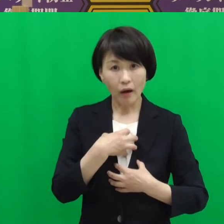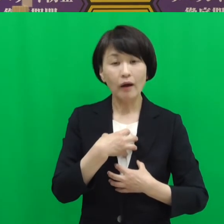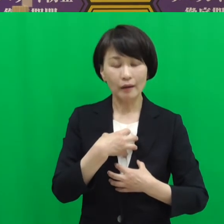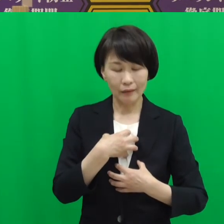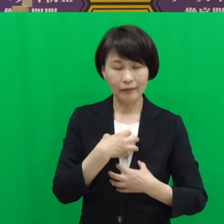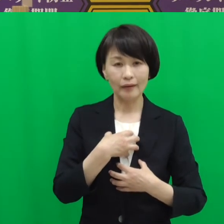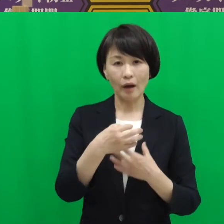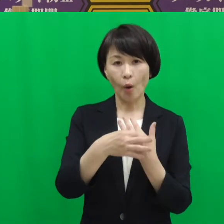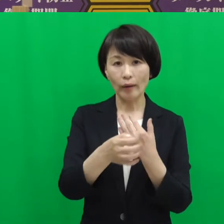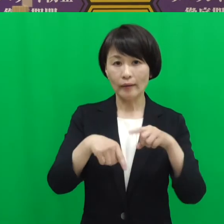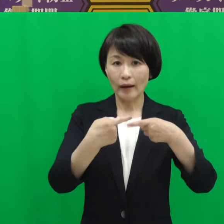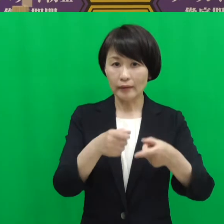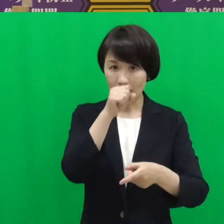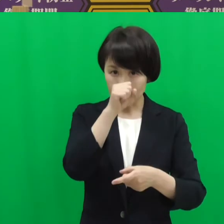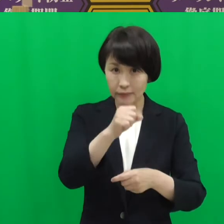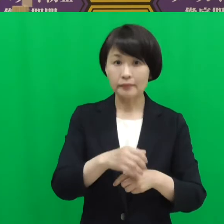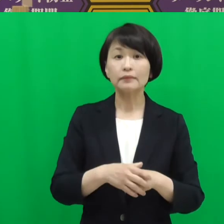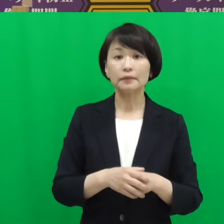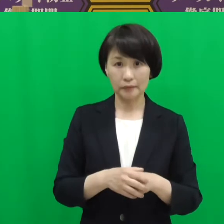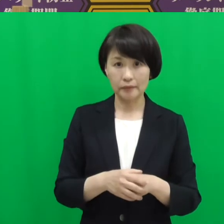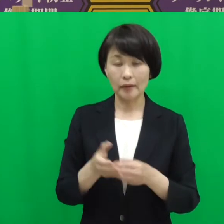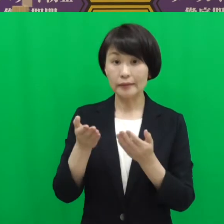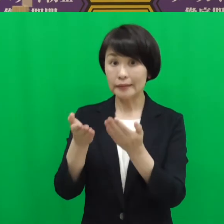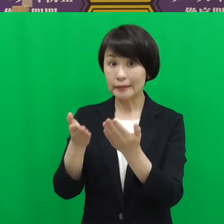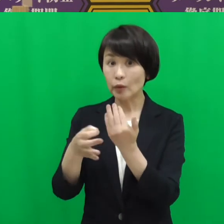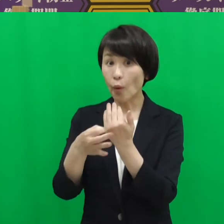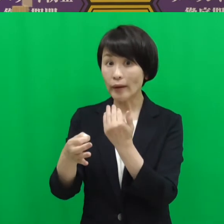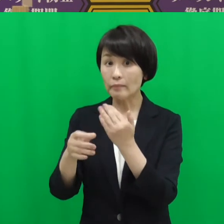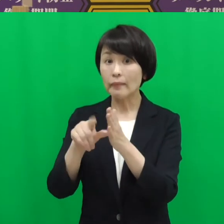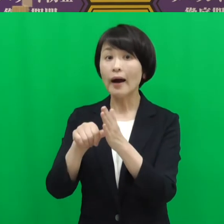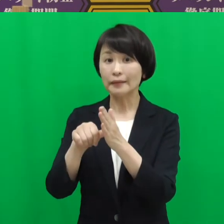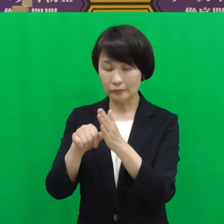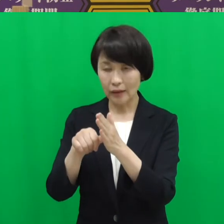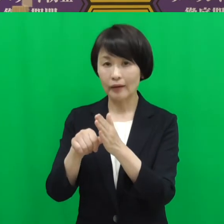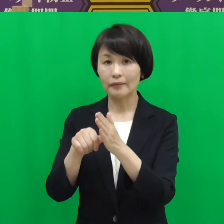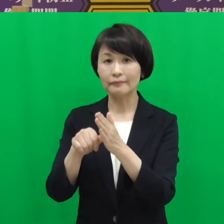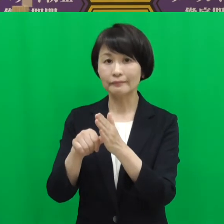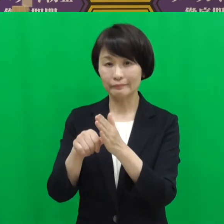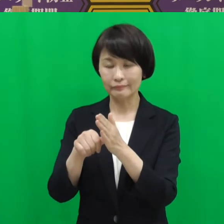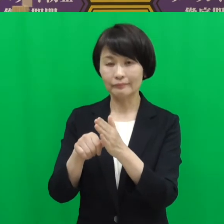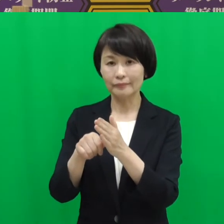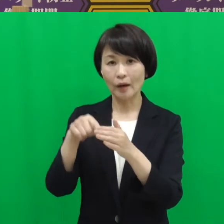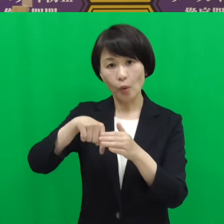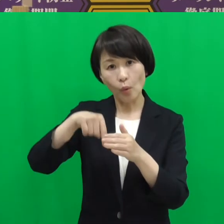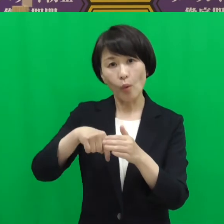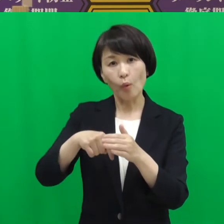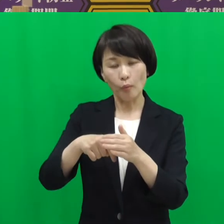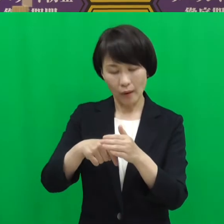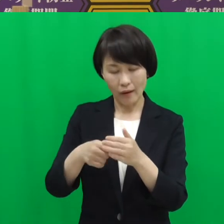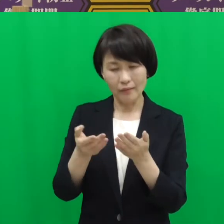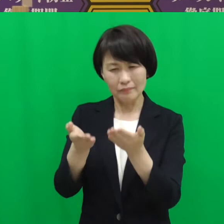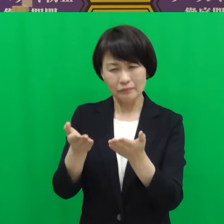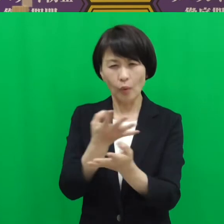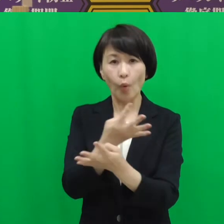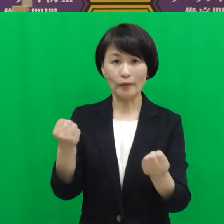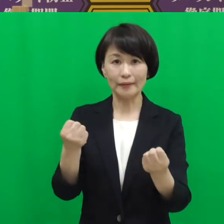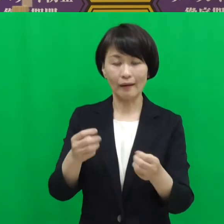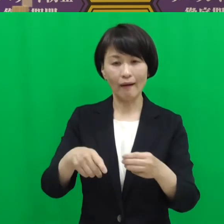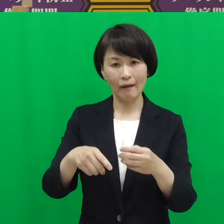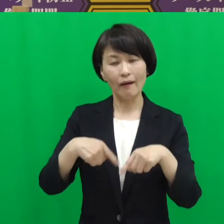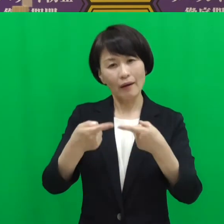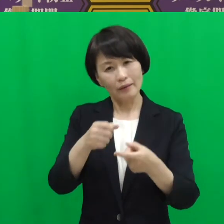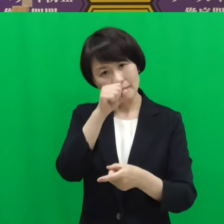思いますし、地震は宮城県どこに住んでいても、ありますので、地震保険はできるだけ加入された方がいいというふうに思います。 はい、ありがとう